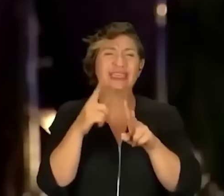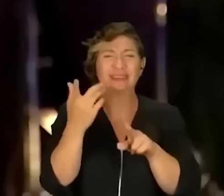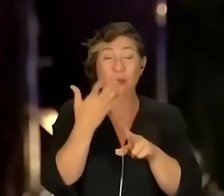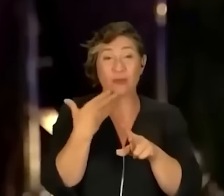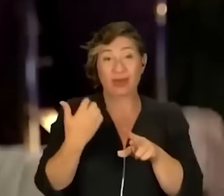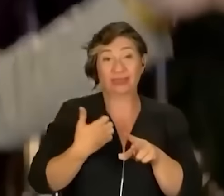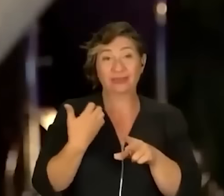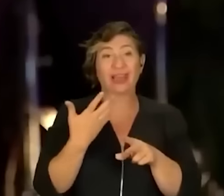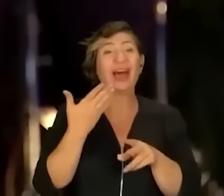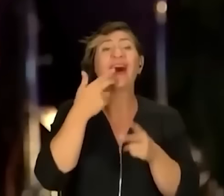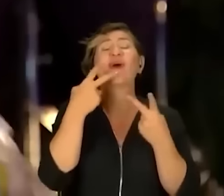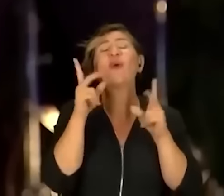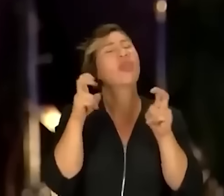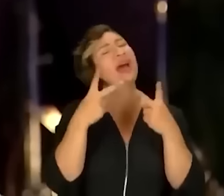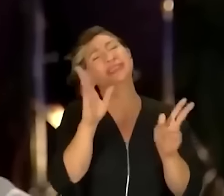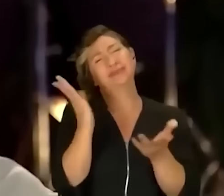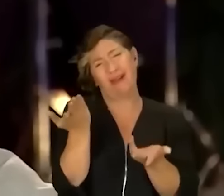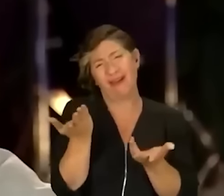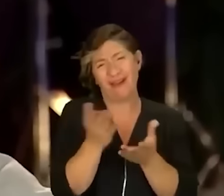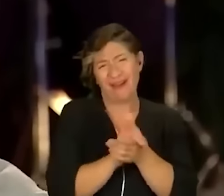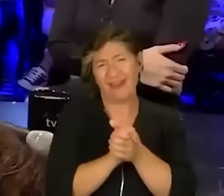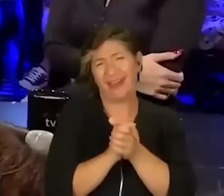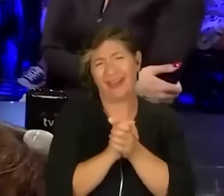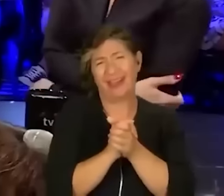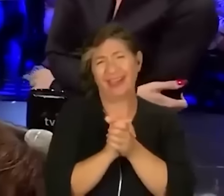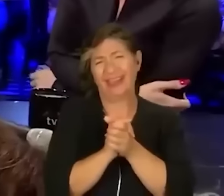karizmatik. Açma o konuyu.